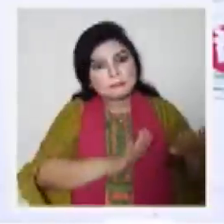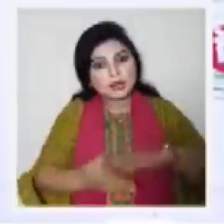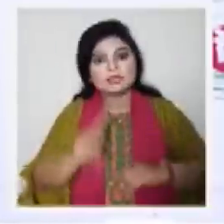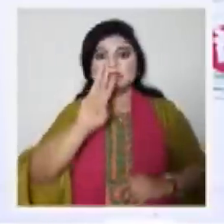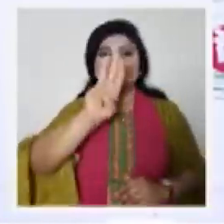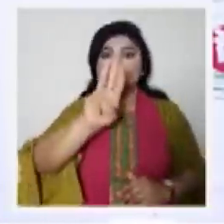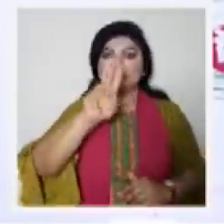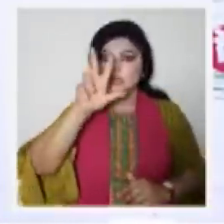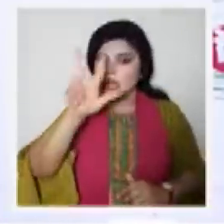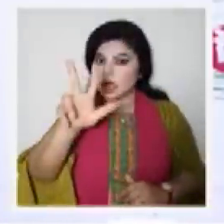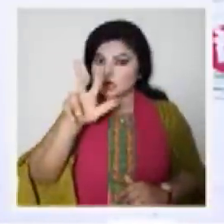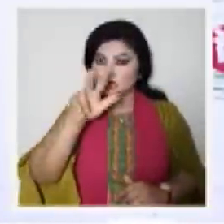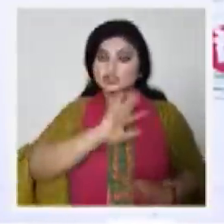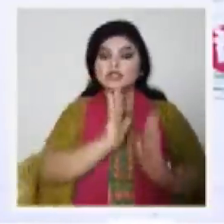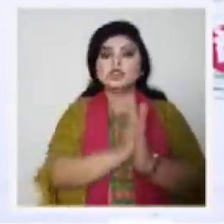55.20%।